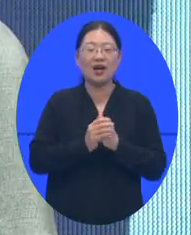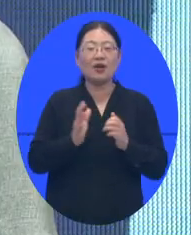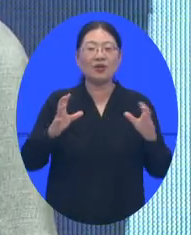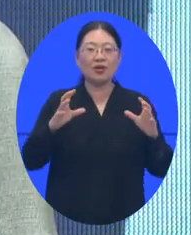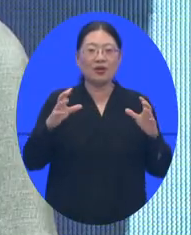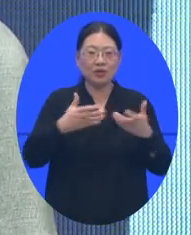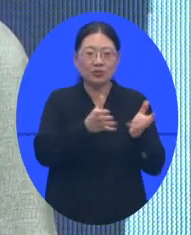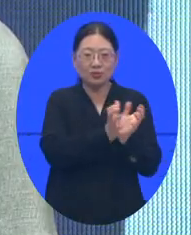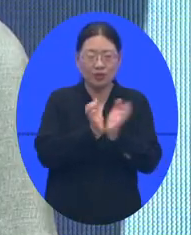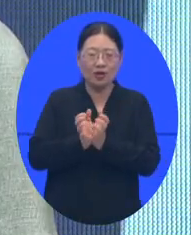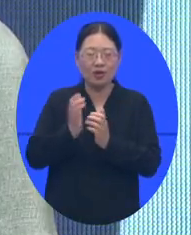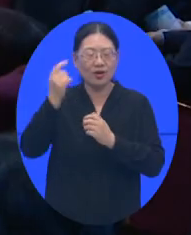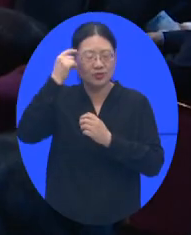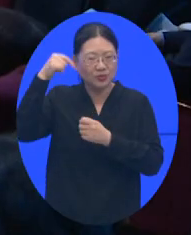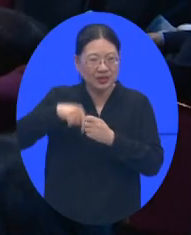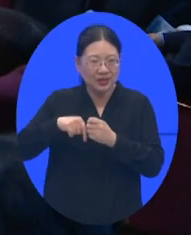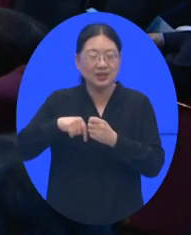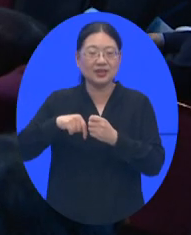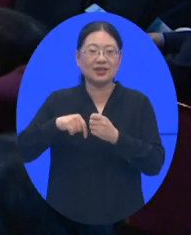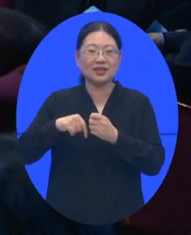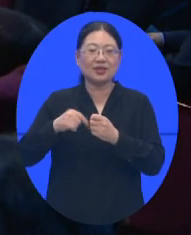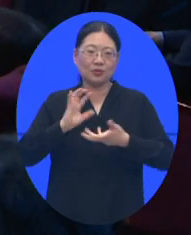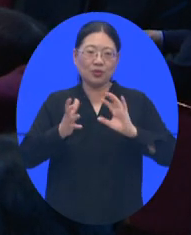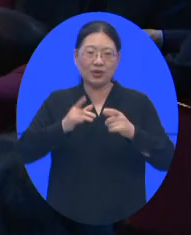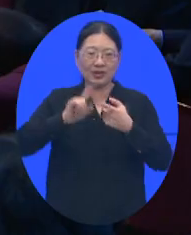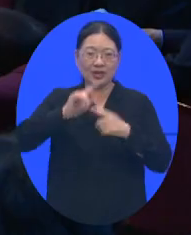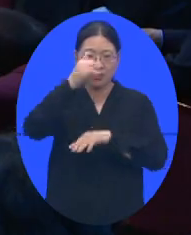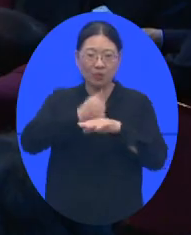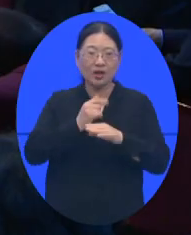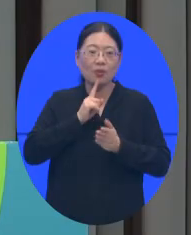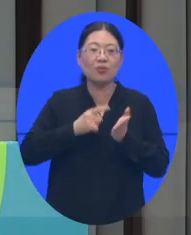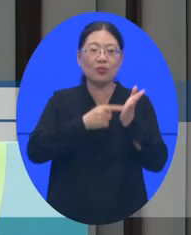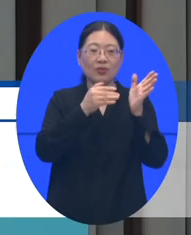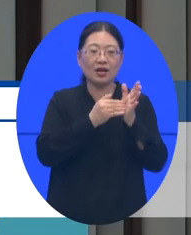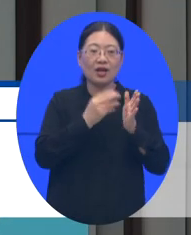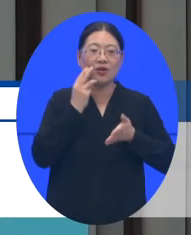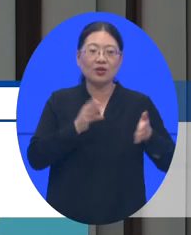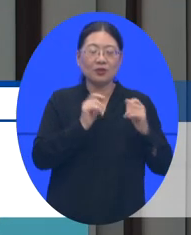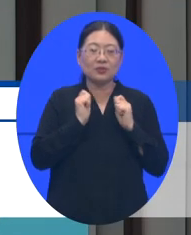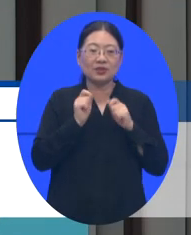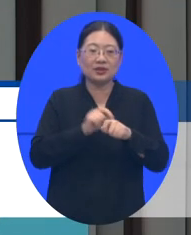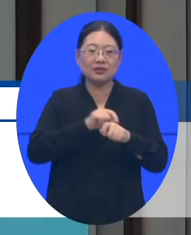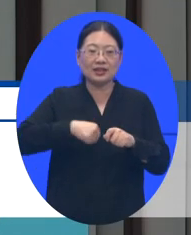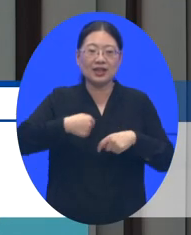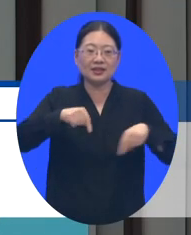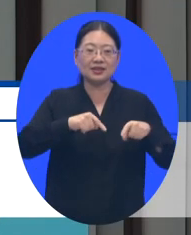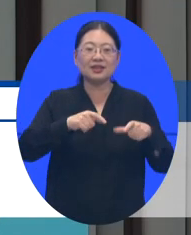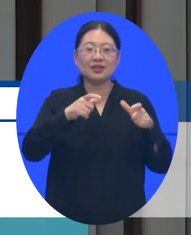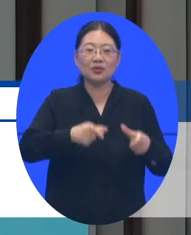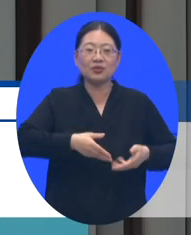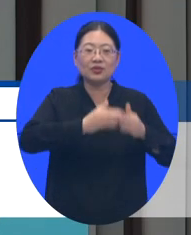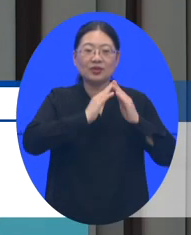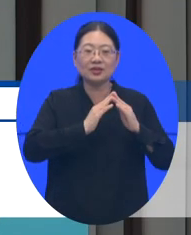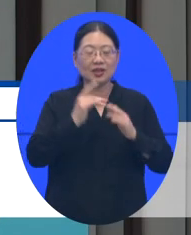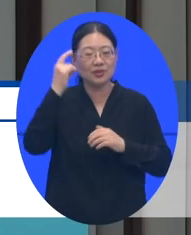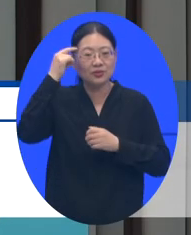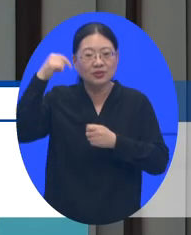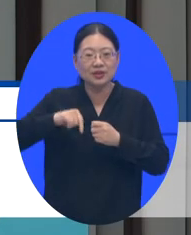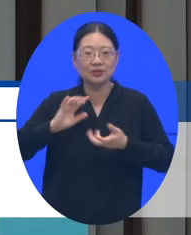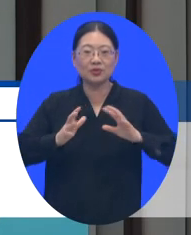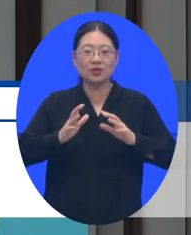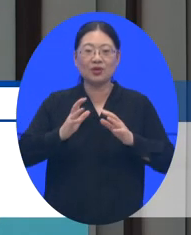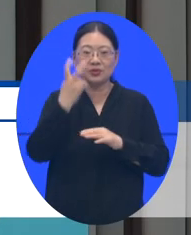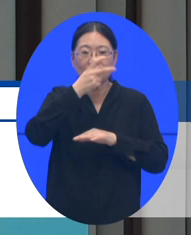권역별 수기토론회와 종합수기토론회에 대한 결과를 보고한 겁니다. 경기북부특별자치도 설치 수기공론조사 결과를